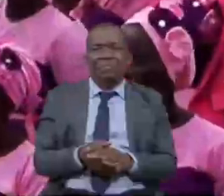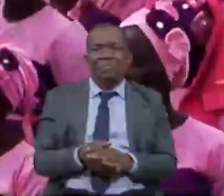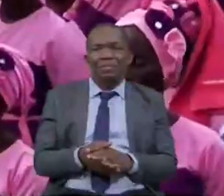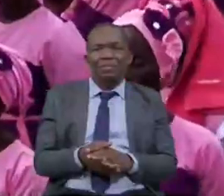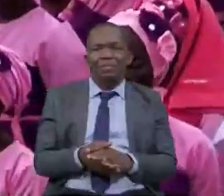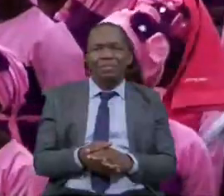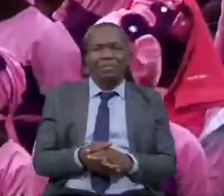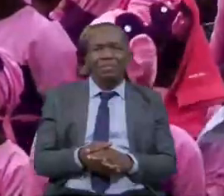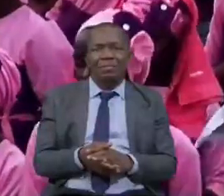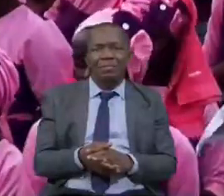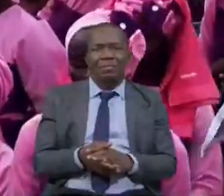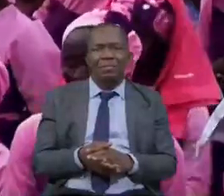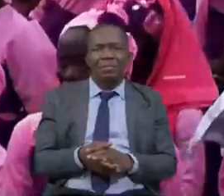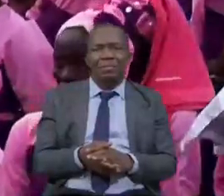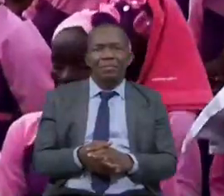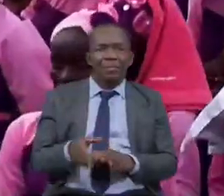Il est capable.